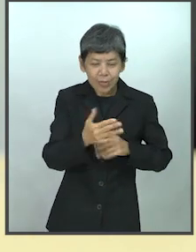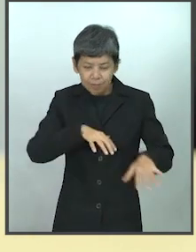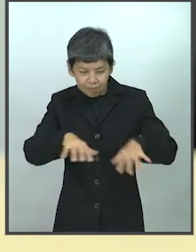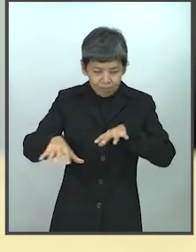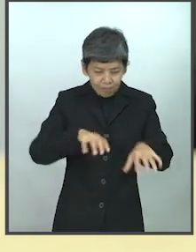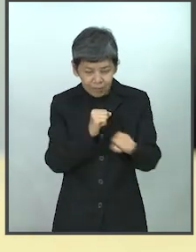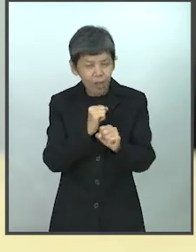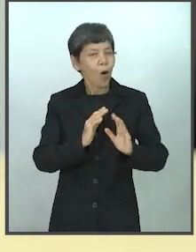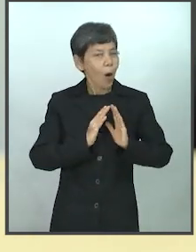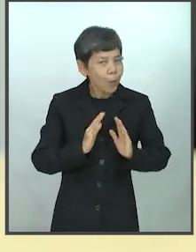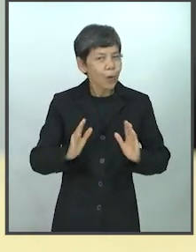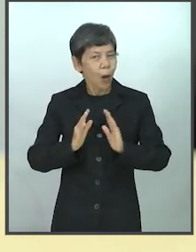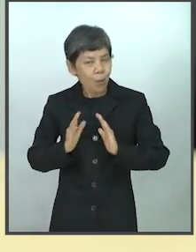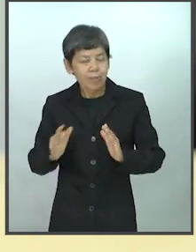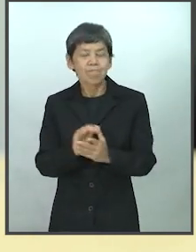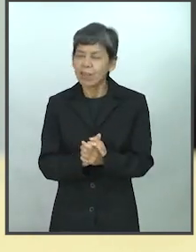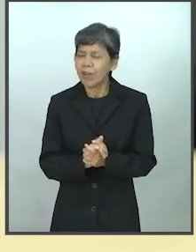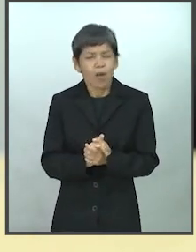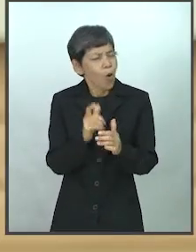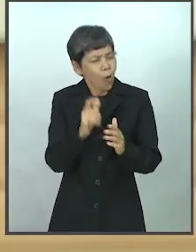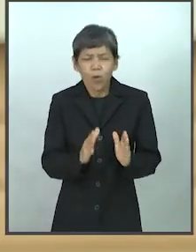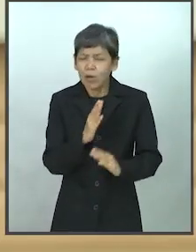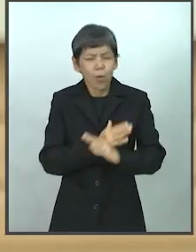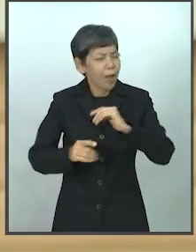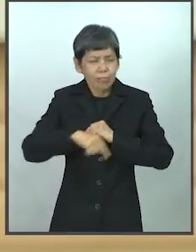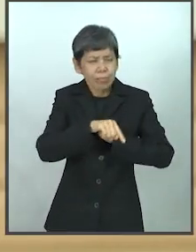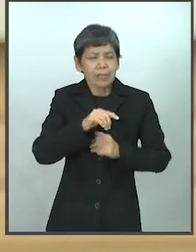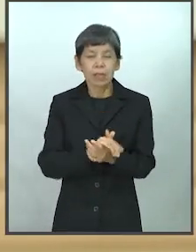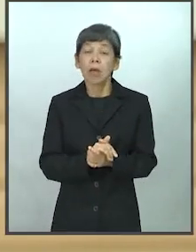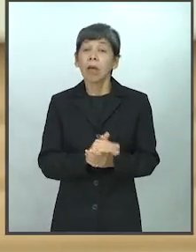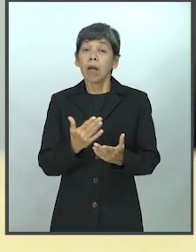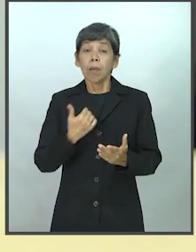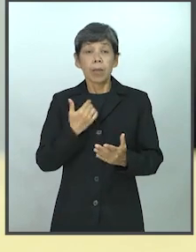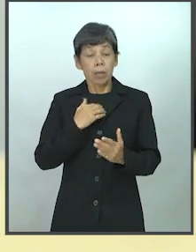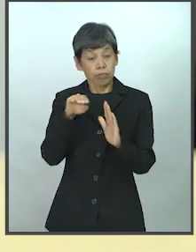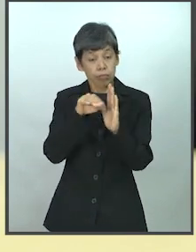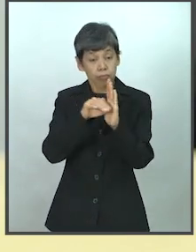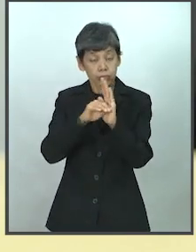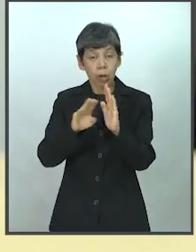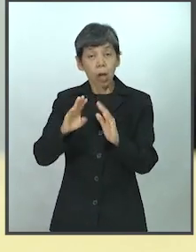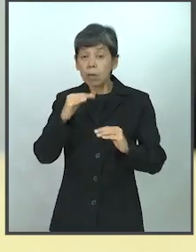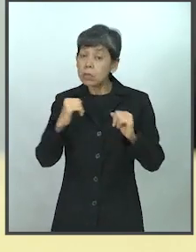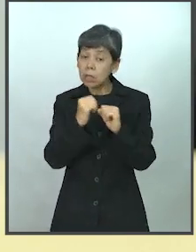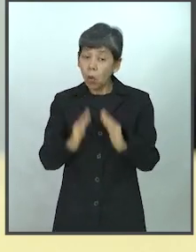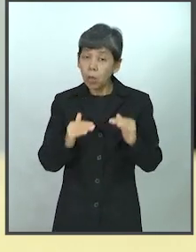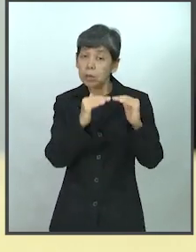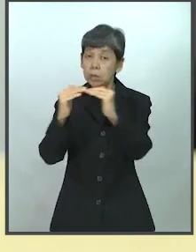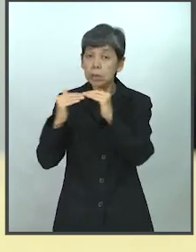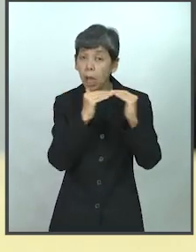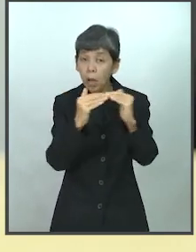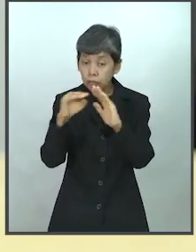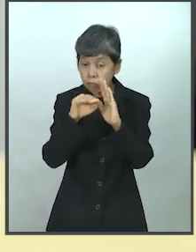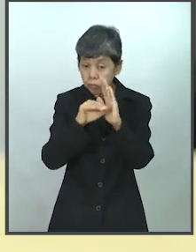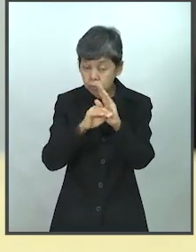ลังนะครับนะซึ่งเกือบทุกคนเป็นคนพิการหมดการที่มีรายการเคียงบ่าเคียงไหลเนี่ยนะครับน